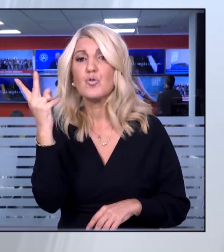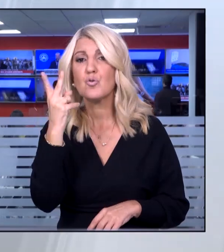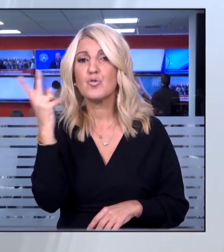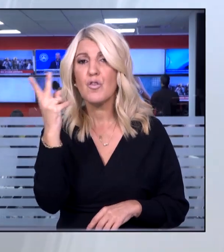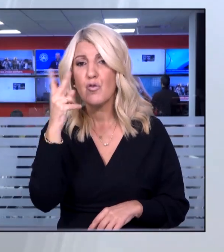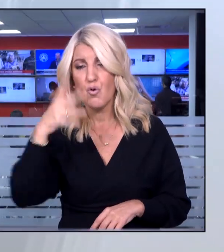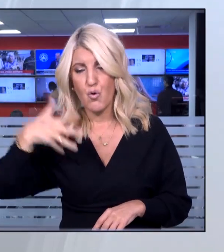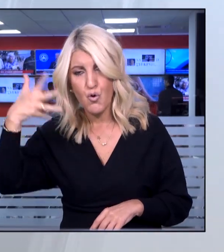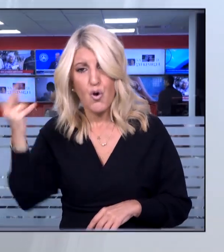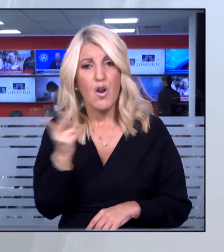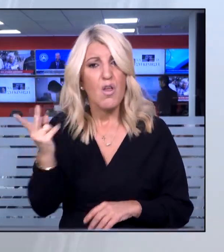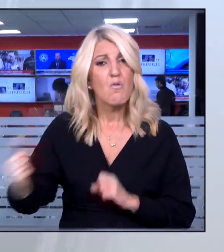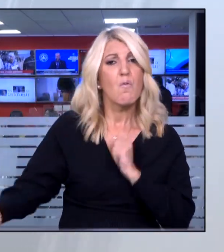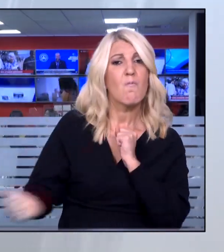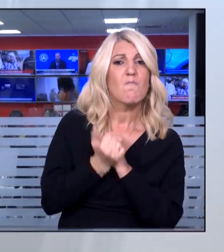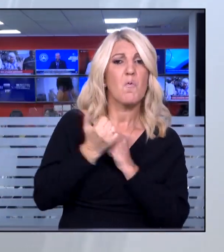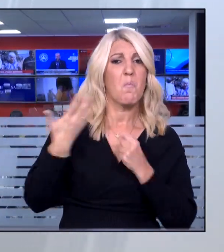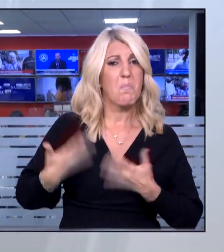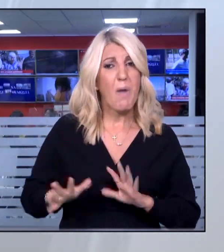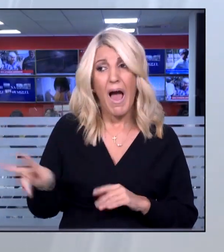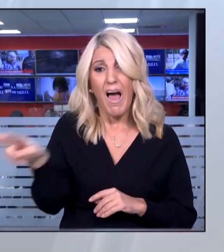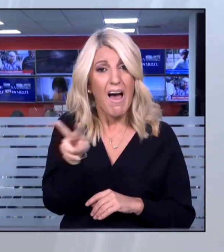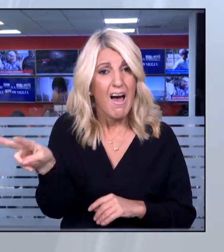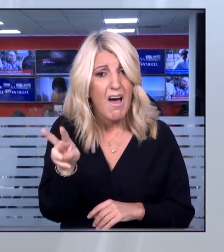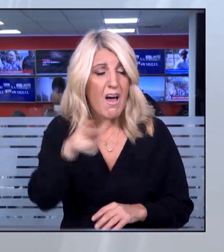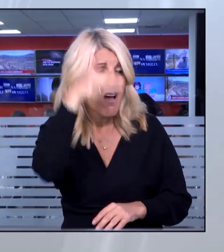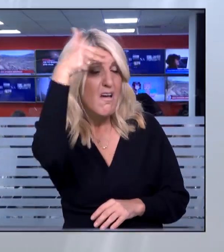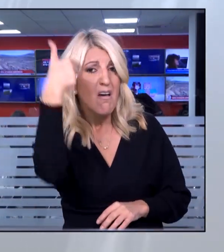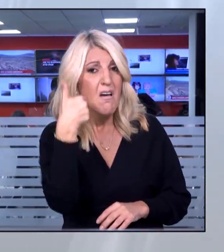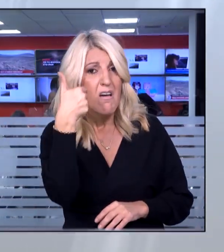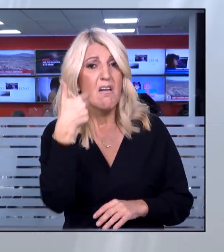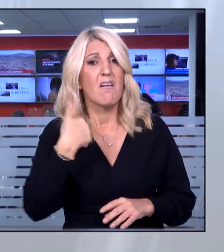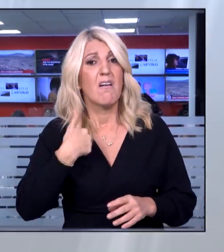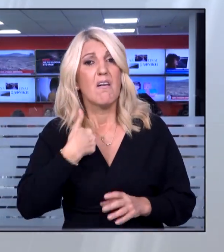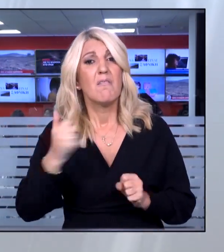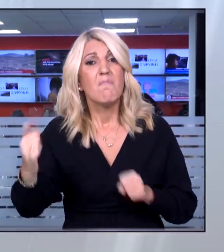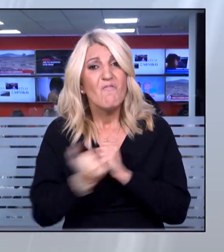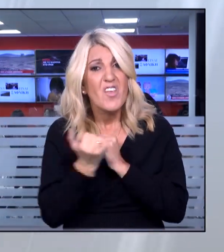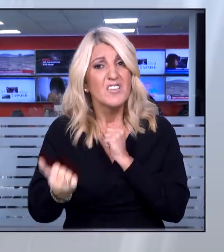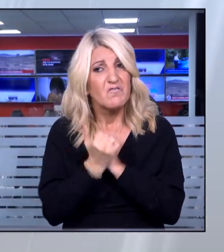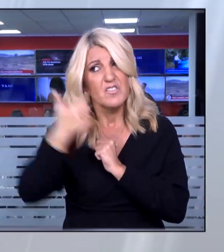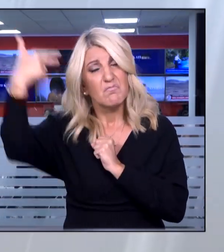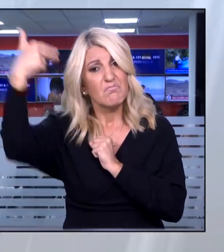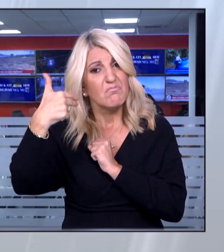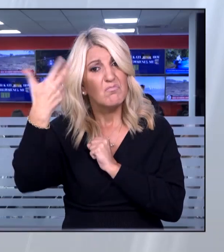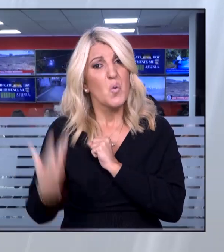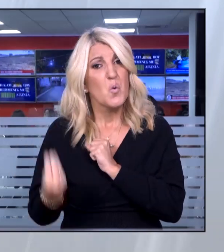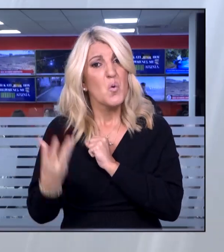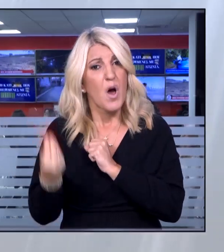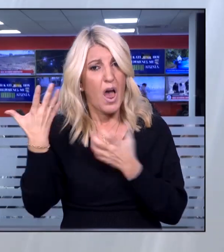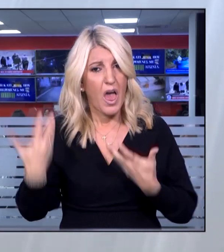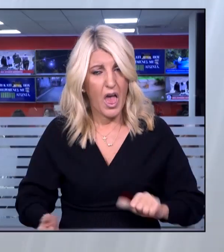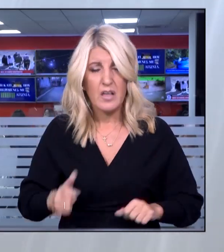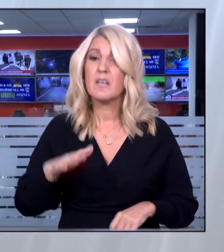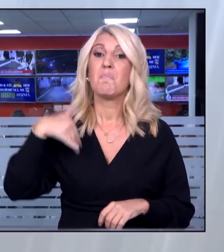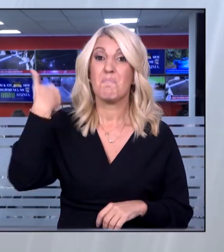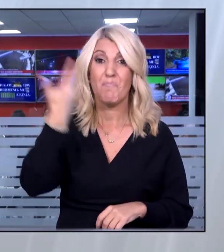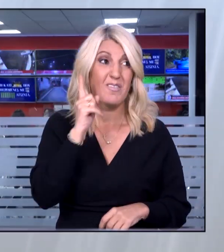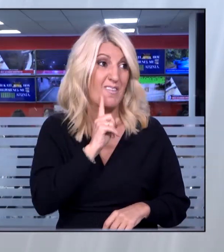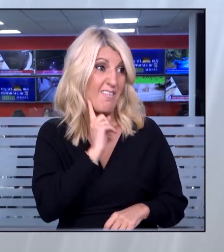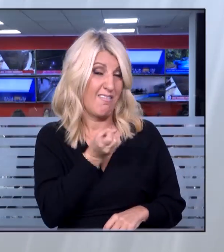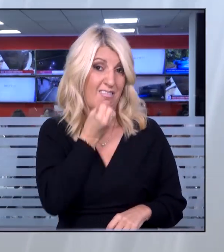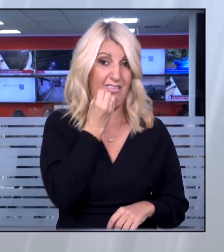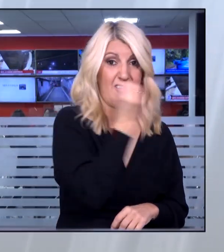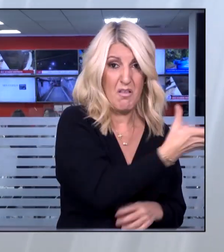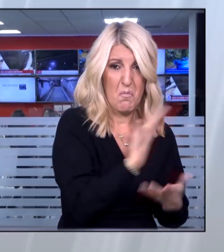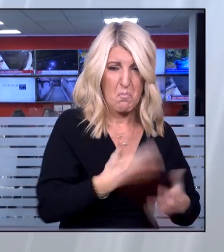οποίοι μάλιστα βιντεοσκόπησαν την αισχρή πράξη τους. Μόλις αντιλήφθηκε ότι το βίντεο είχε κοινοποιηθεί σε άλλα άτομα, θέλησε να βλέπει τον εαυτό της καταναλώνοντας